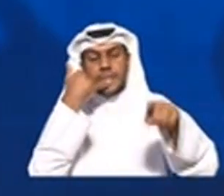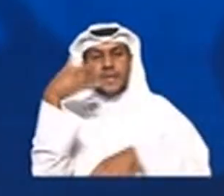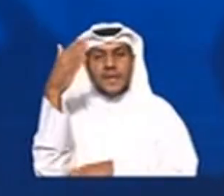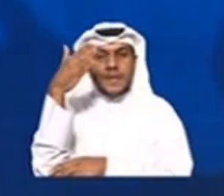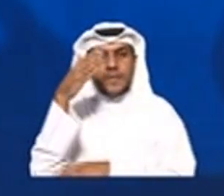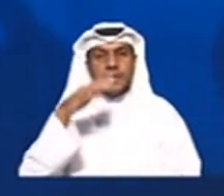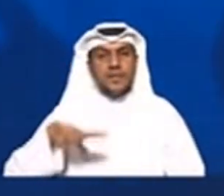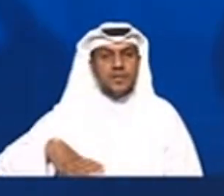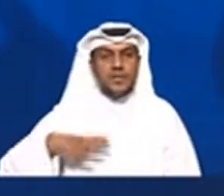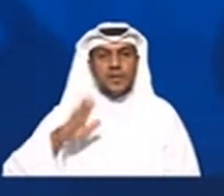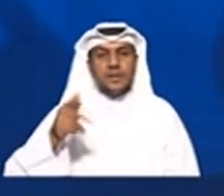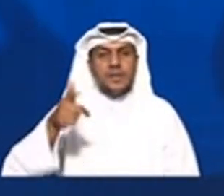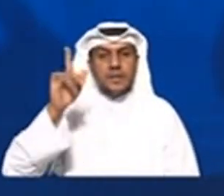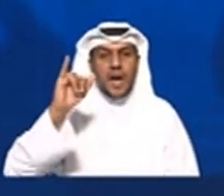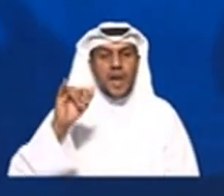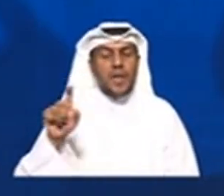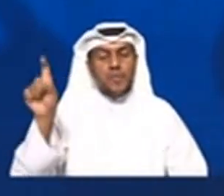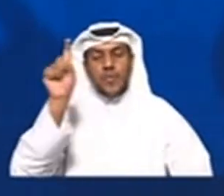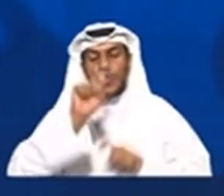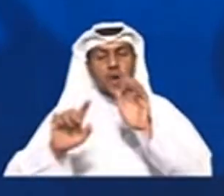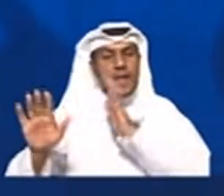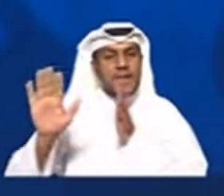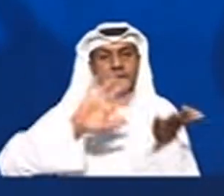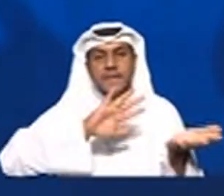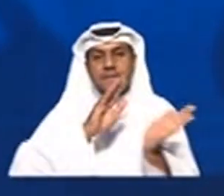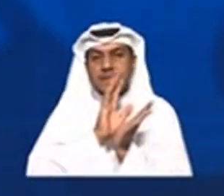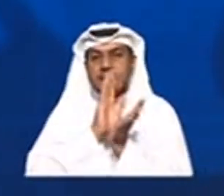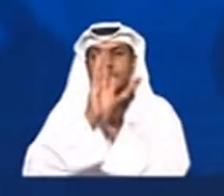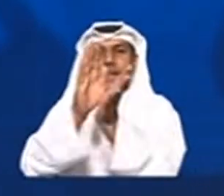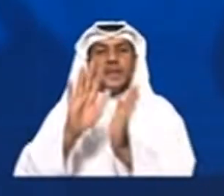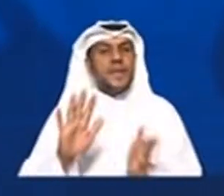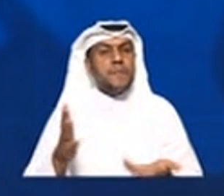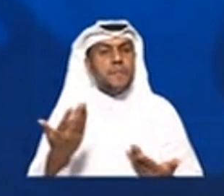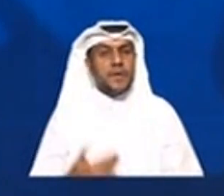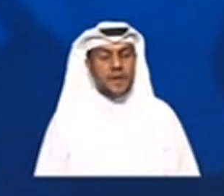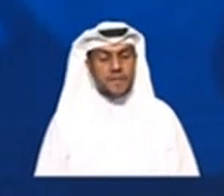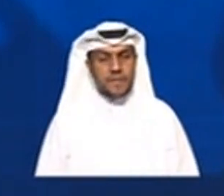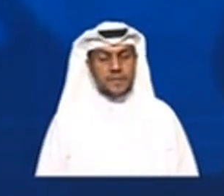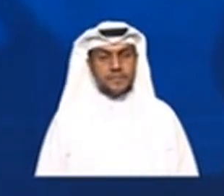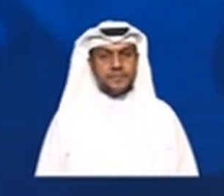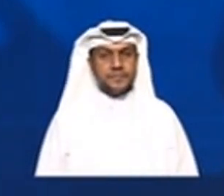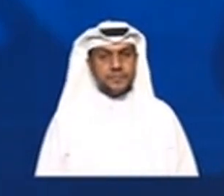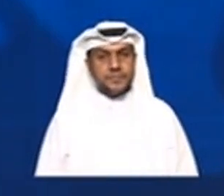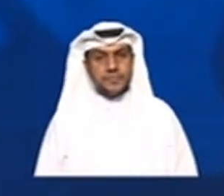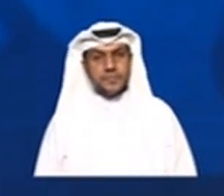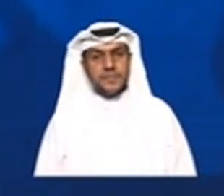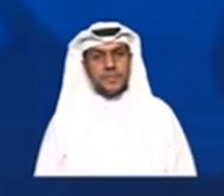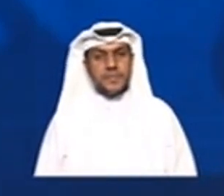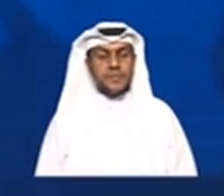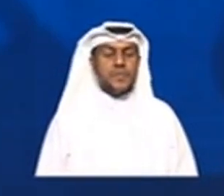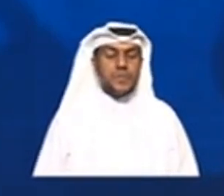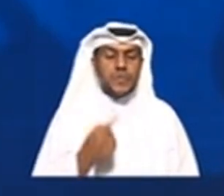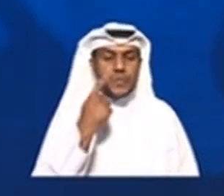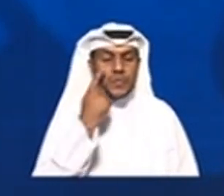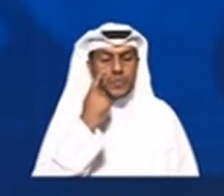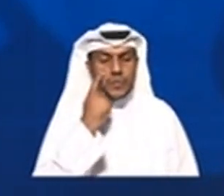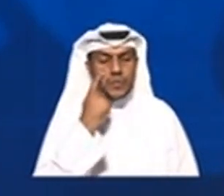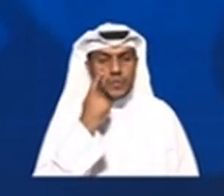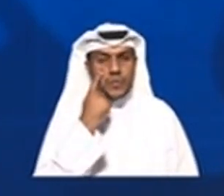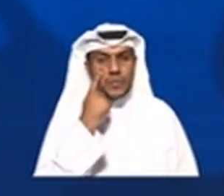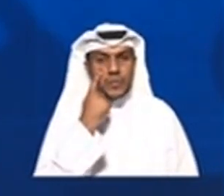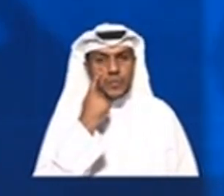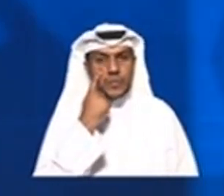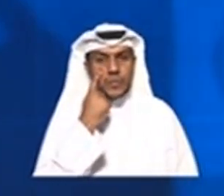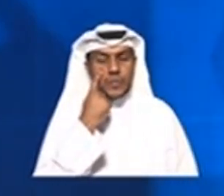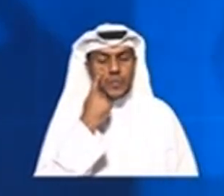خبرني كيف تابعت هذا التكريم سواء من خلال حضورك أو أصداء هذا التكريم على مستوى